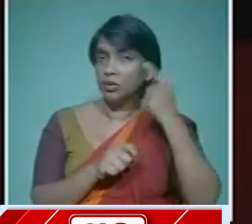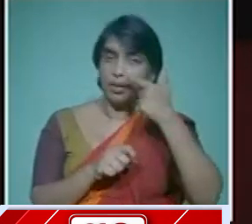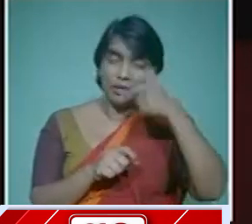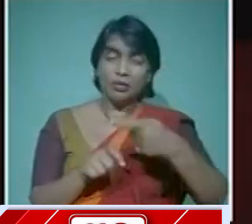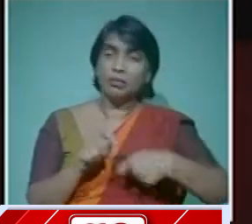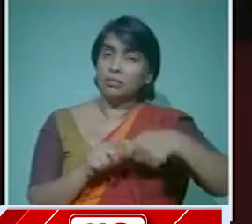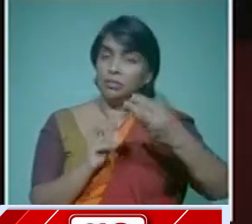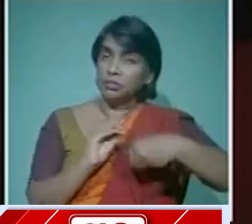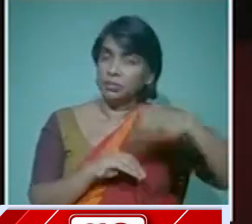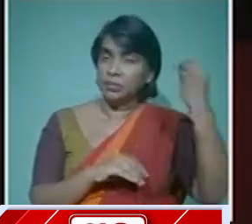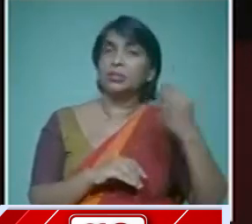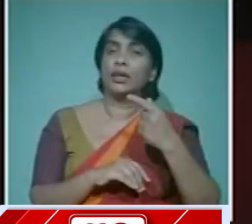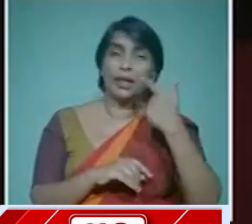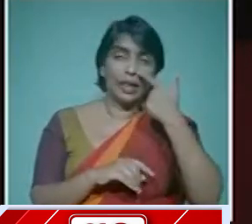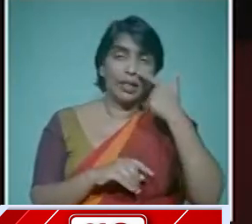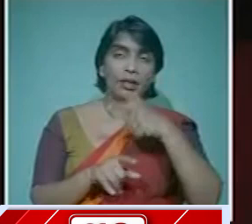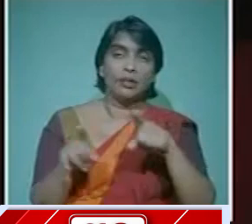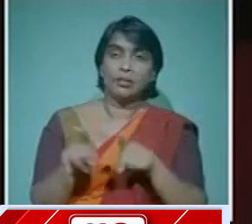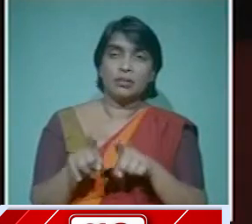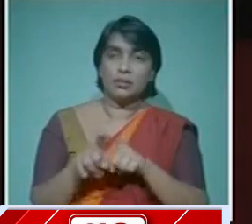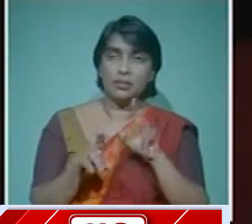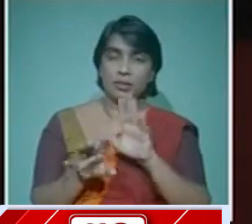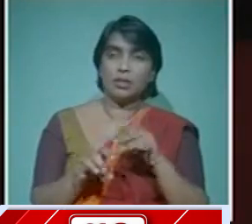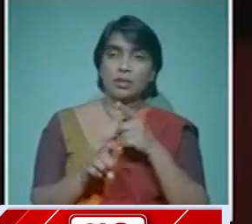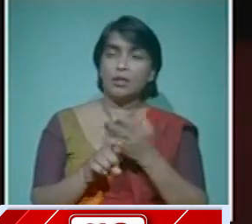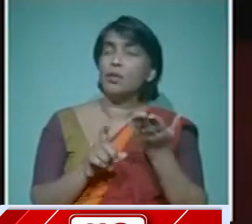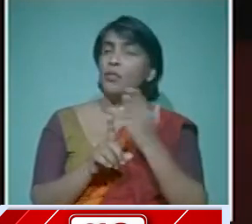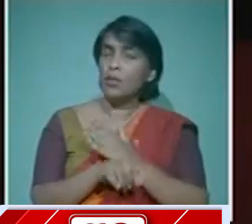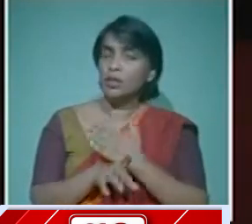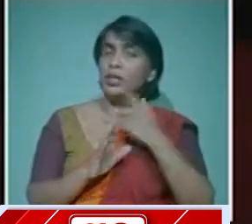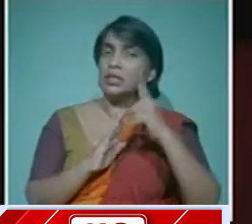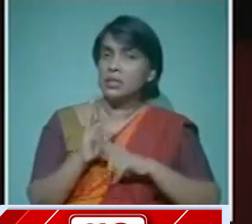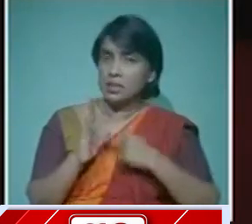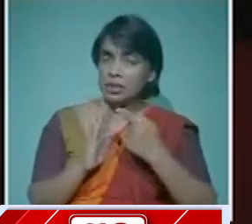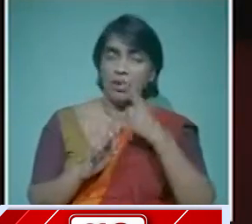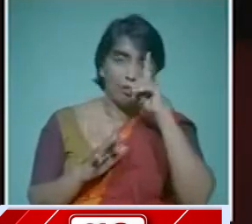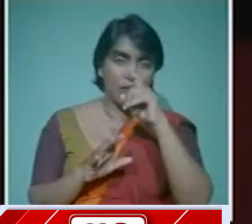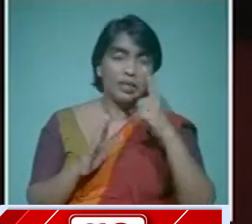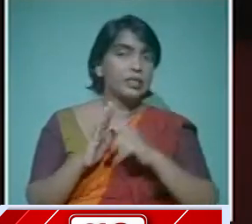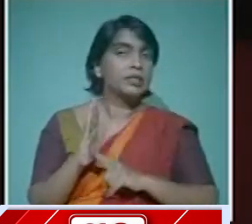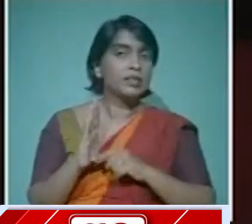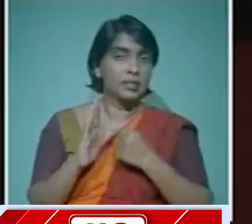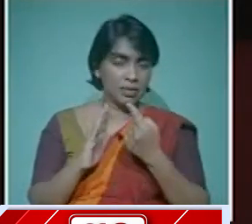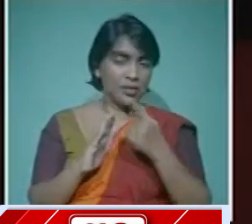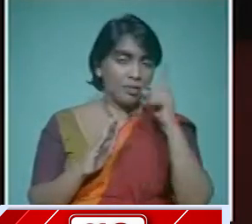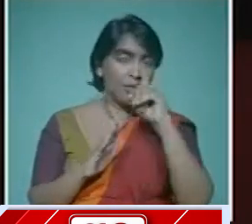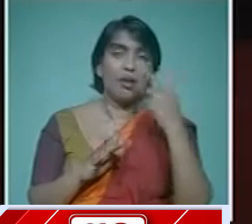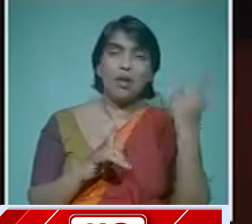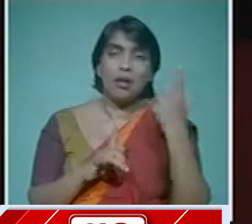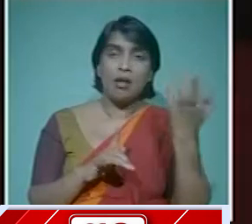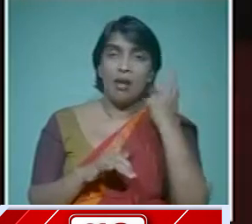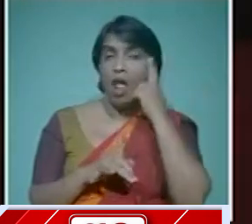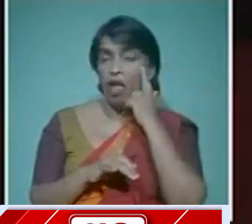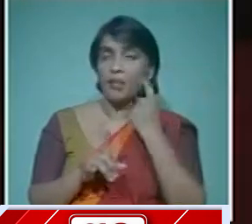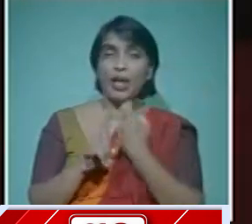මිල, දැවිතෙල් වැඩි වෙච්ච මිලට නෙමෙයි. දැන් බහුගේ ජනවාරි මාසේ ගත්තොත් එimhe ජනවාරි මාසේ ගල්ලංගුරු කිලෝ